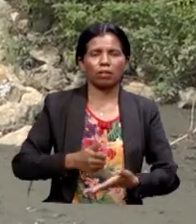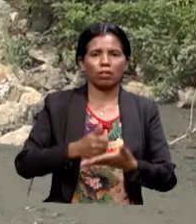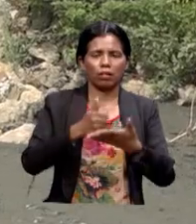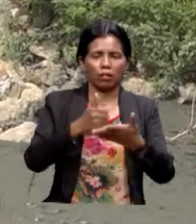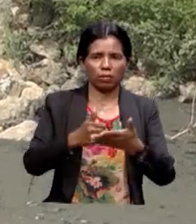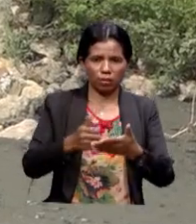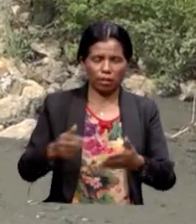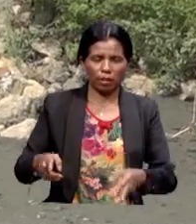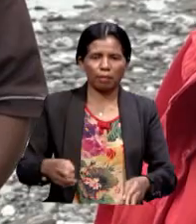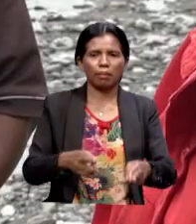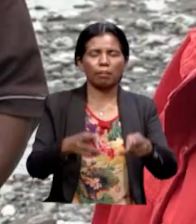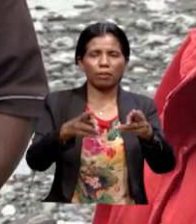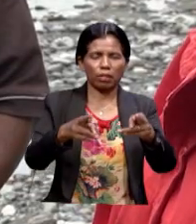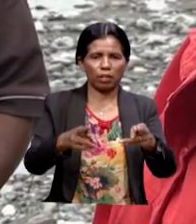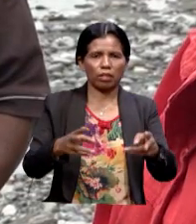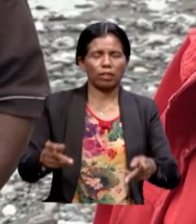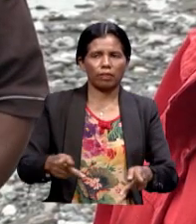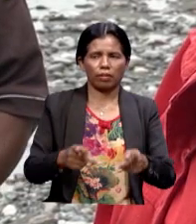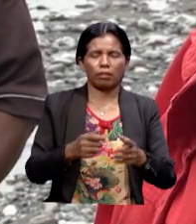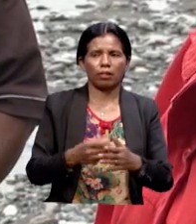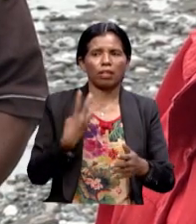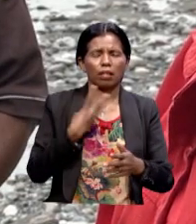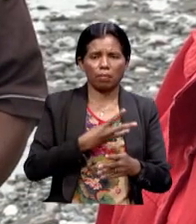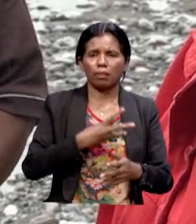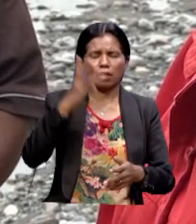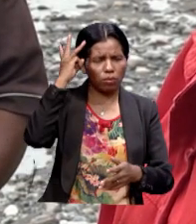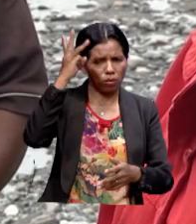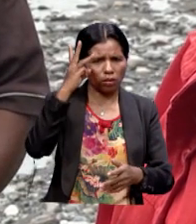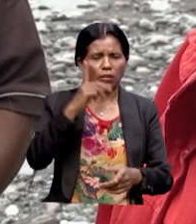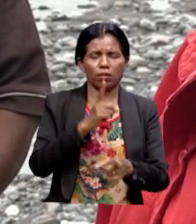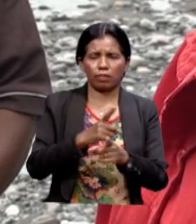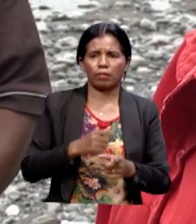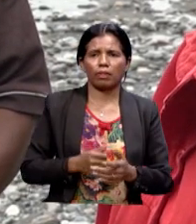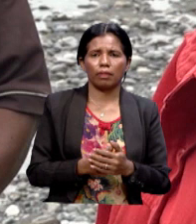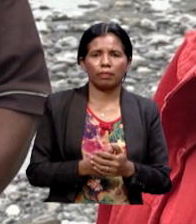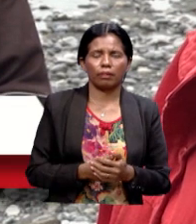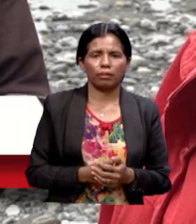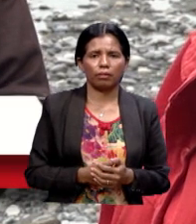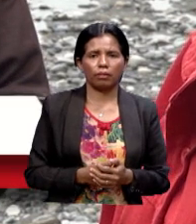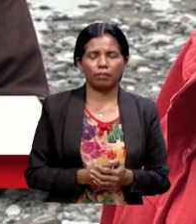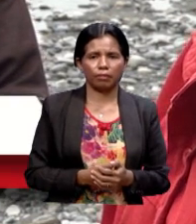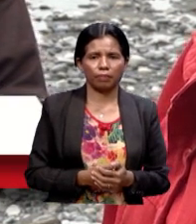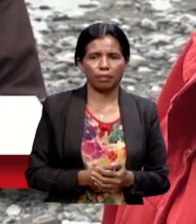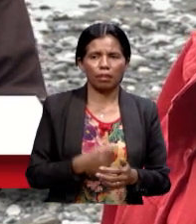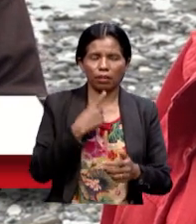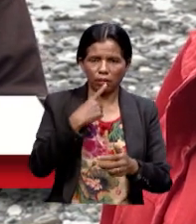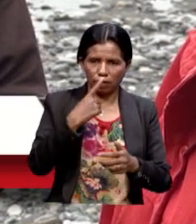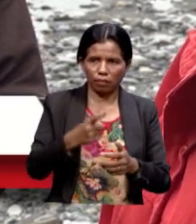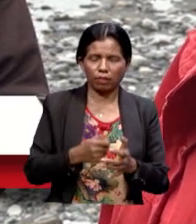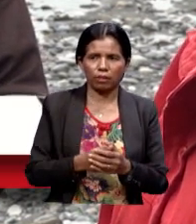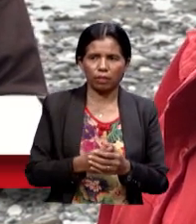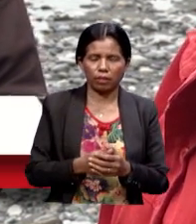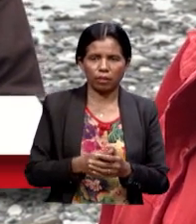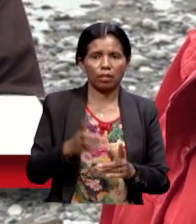irigasau refere. Mai be amne perukku pasau liliu mangane. Buat ne be ma akontese mai ami promesa dia 4